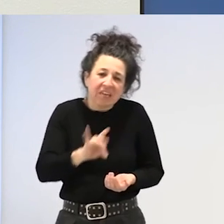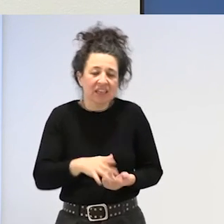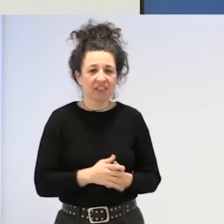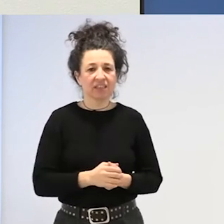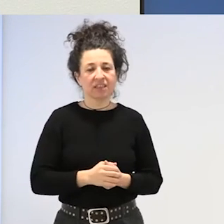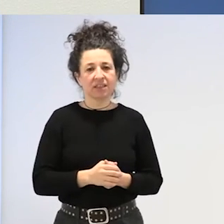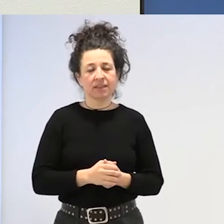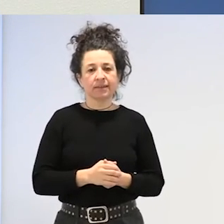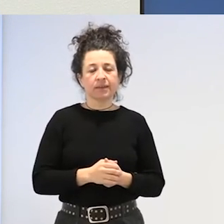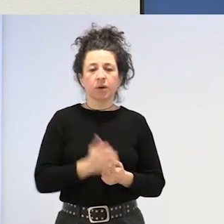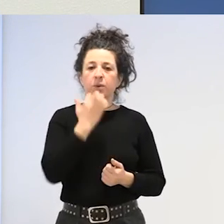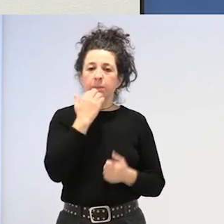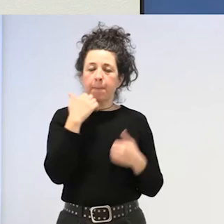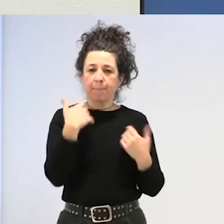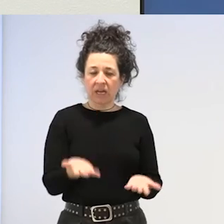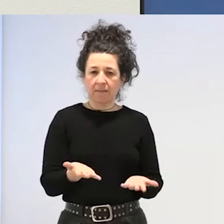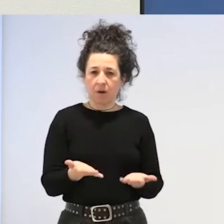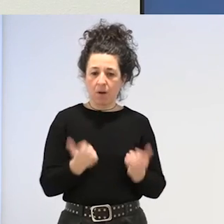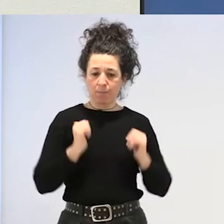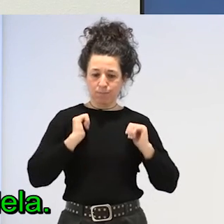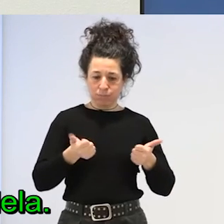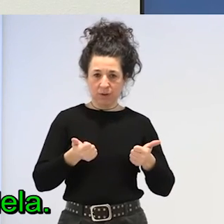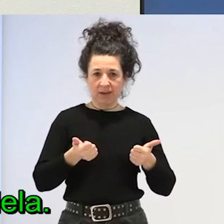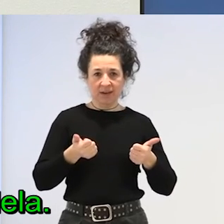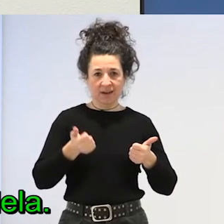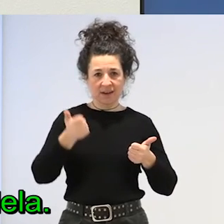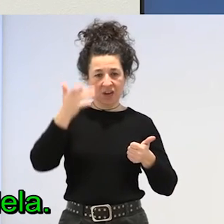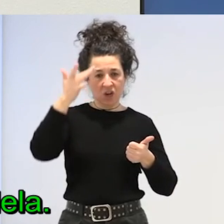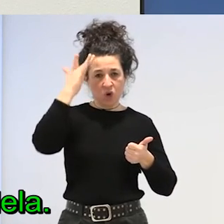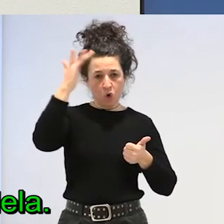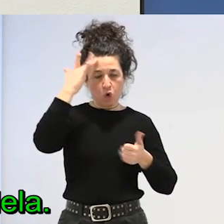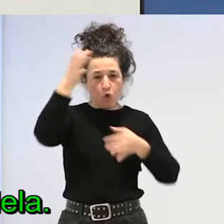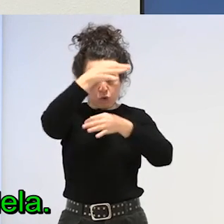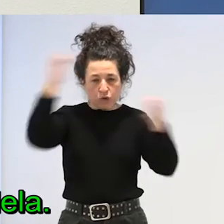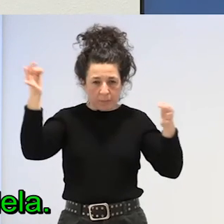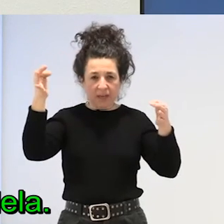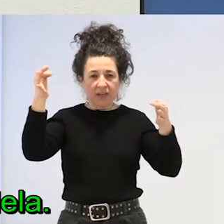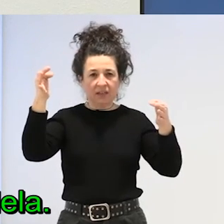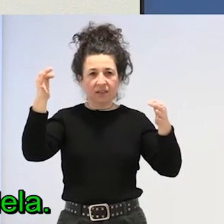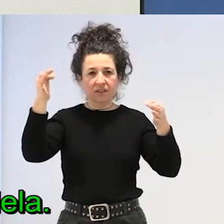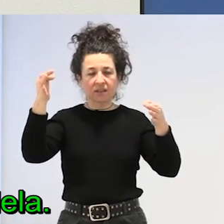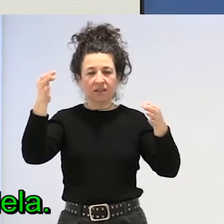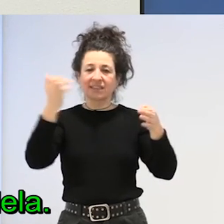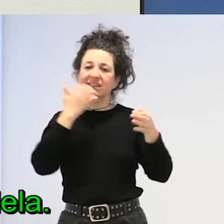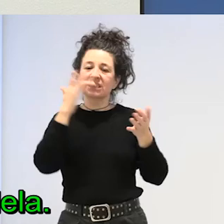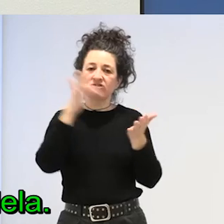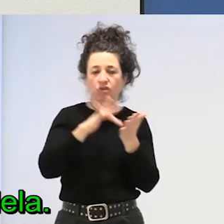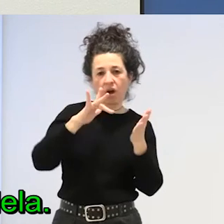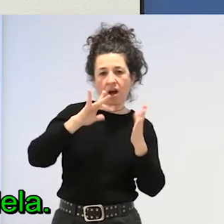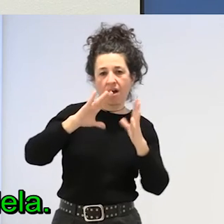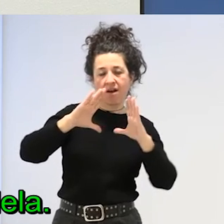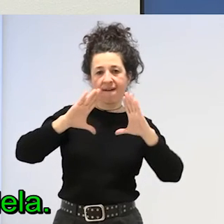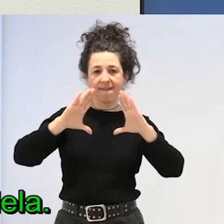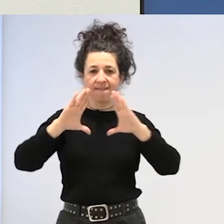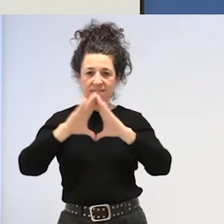Bai, osa, adibidez, hasierako utopiak, osa, oso argi da, feministak edo feministaren